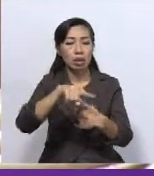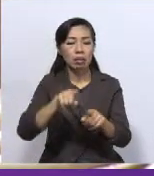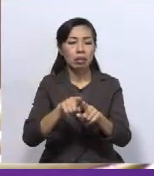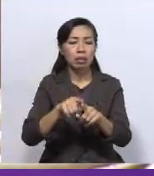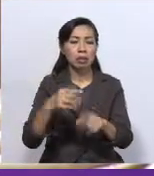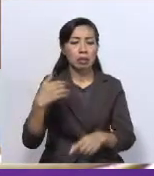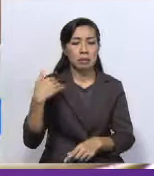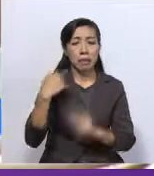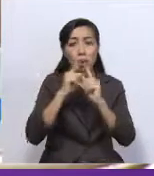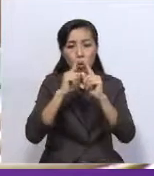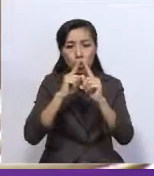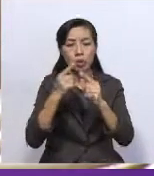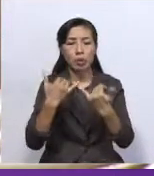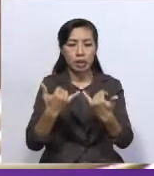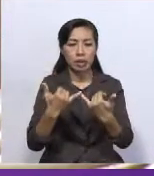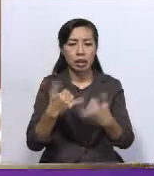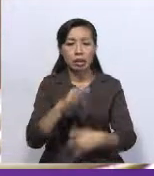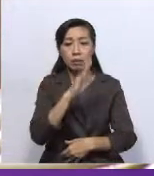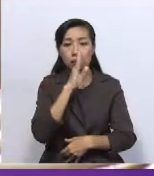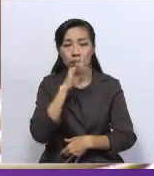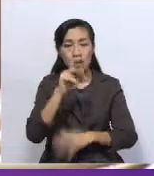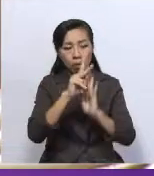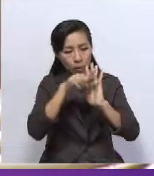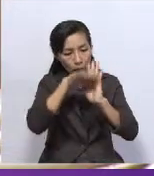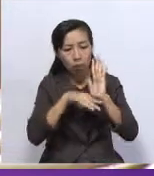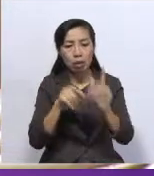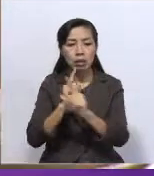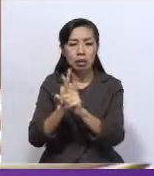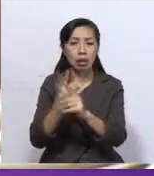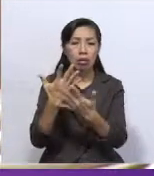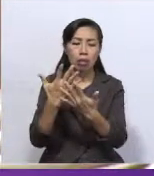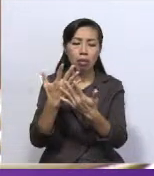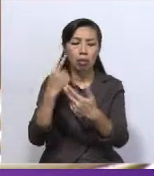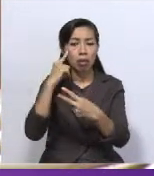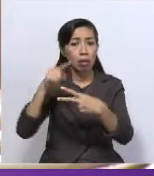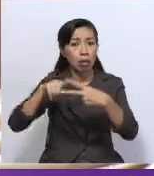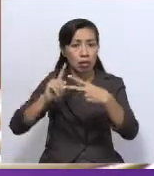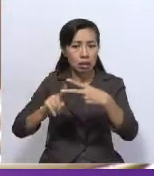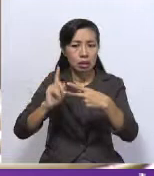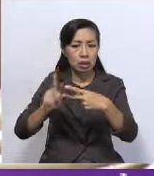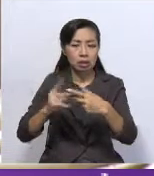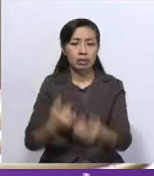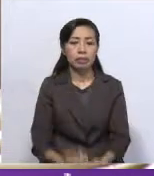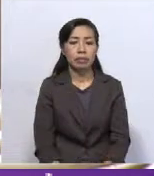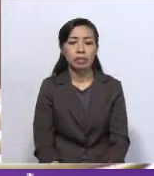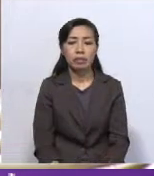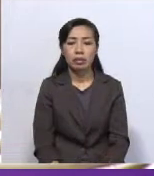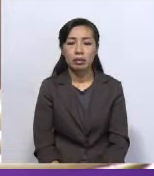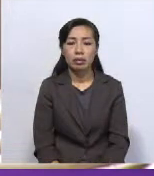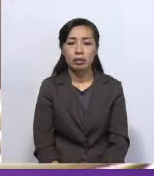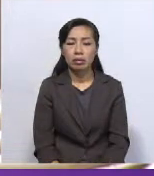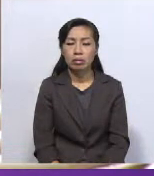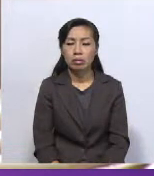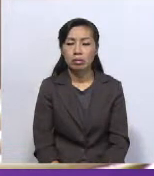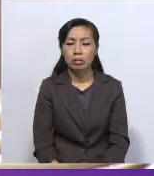ราคาทางพูดคุยว่าสามารถจะรองรับทักได้แค่ไหนเพียงใดนะครับอยู่ในกลุ่มที่สองนะครับที่ในช่วงบ่ายที่เราอธิบายเรื่องชำระค่